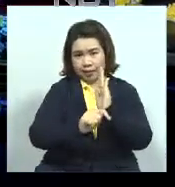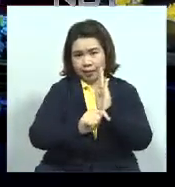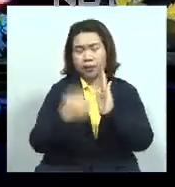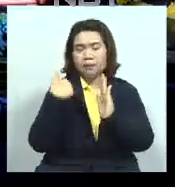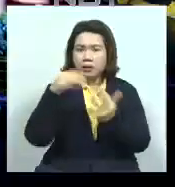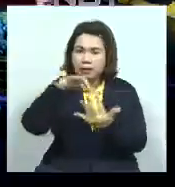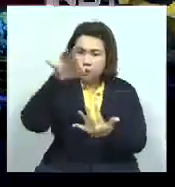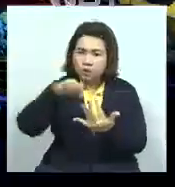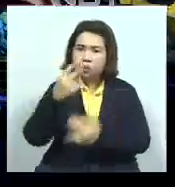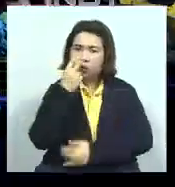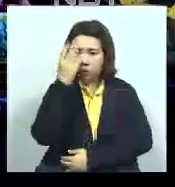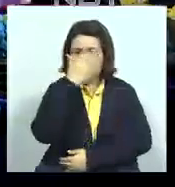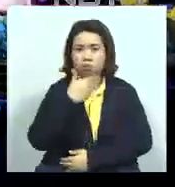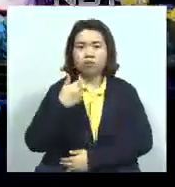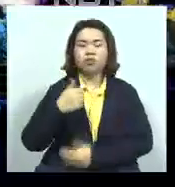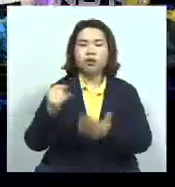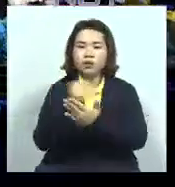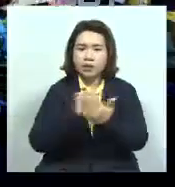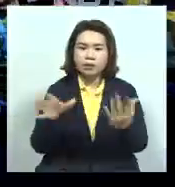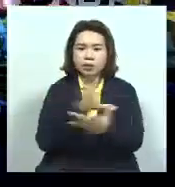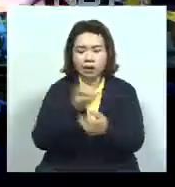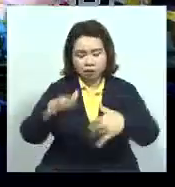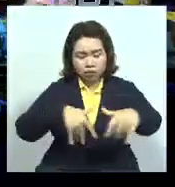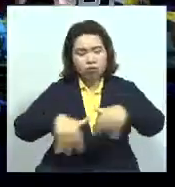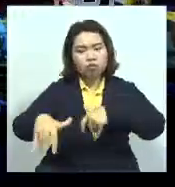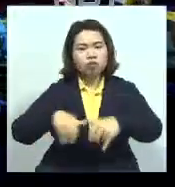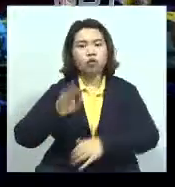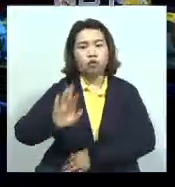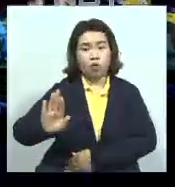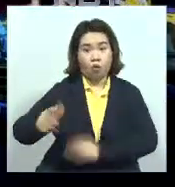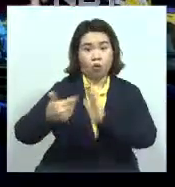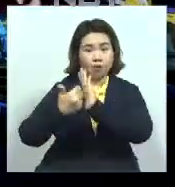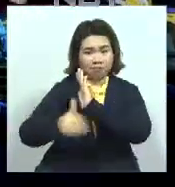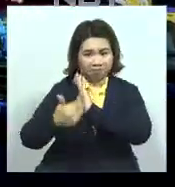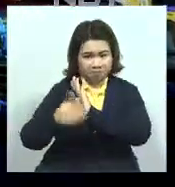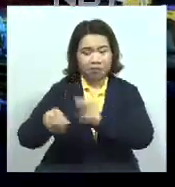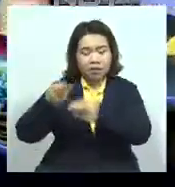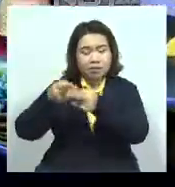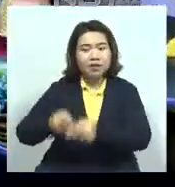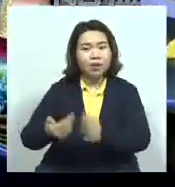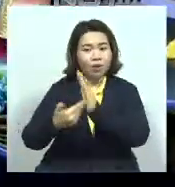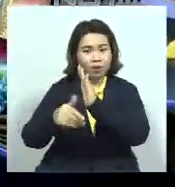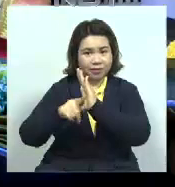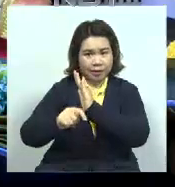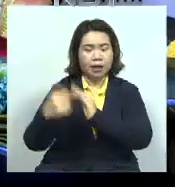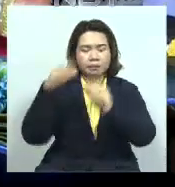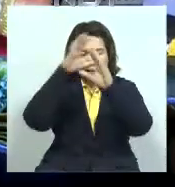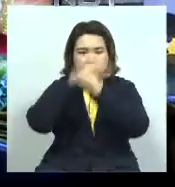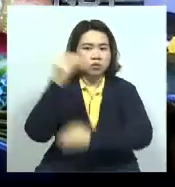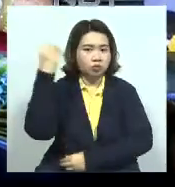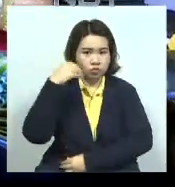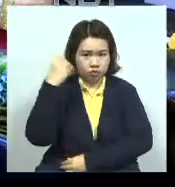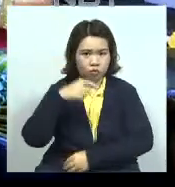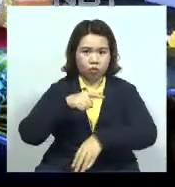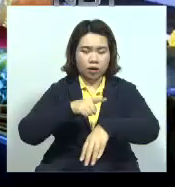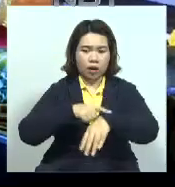การแสดงที่สะท้อนความงดงามของศิลปะพื้นบ้านวัฒนธรรมประเพณีและอัตลักษณ์มาจัดแสดงให้ชมทุกคืนครับตั้งแต่เว